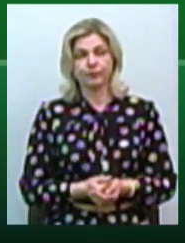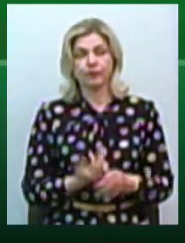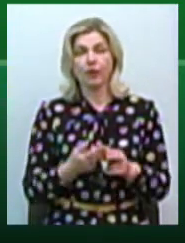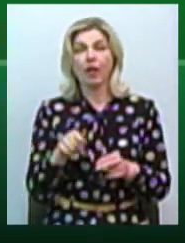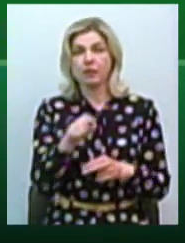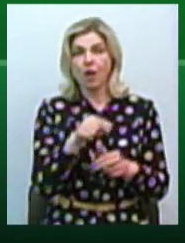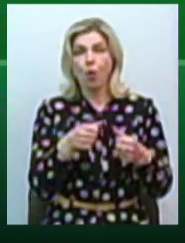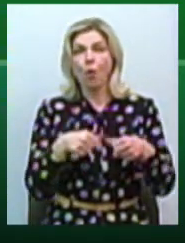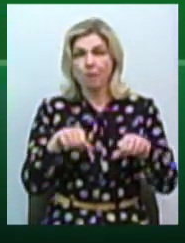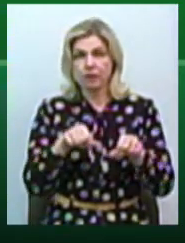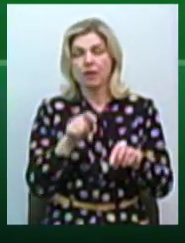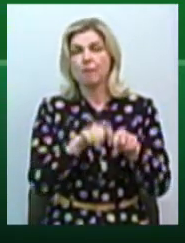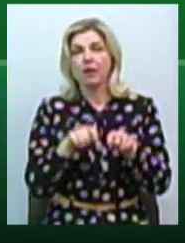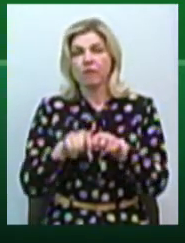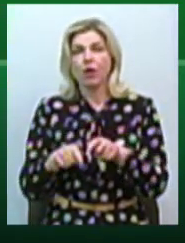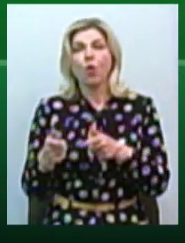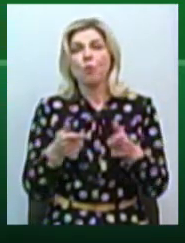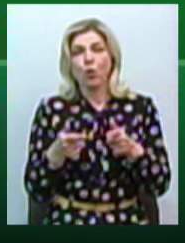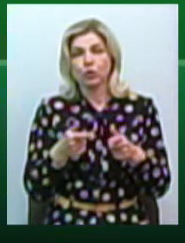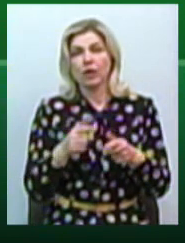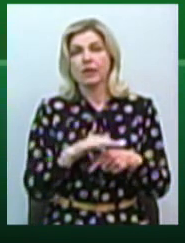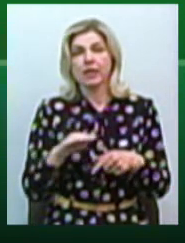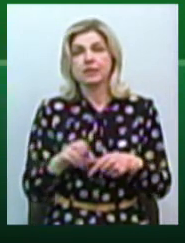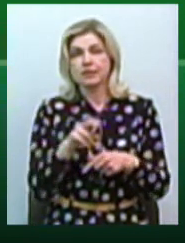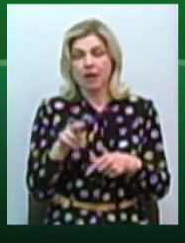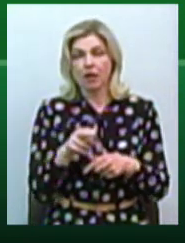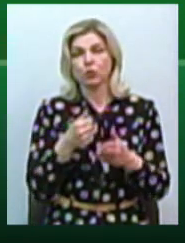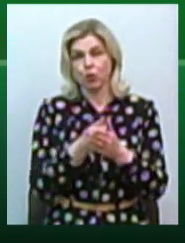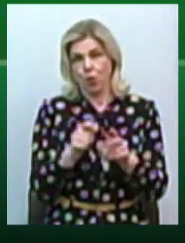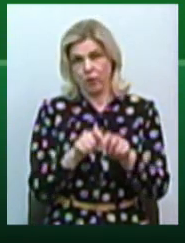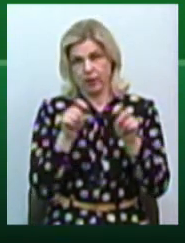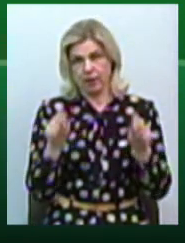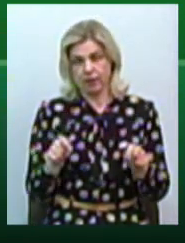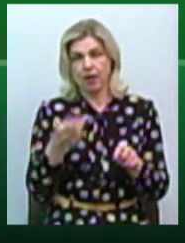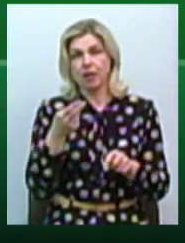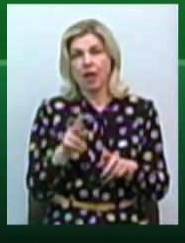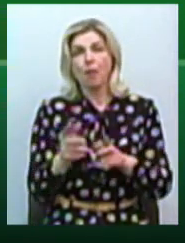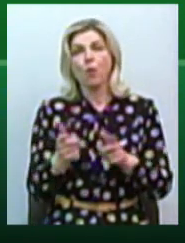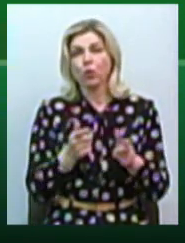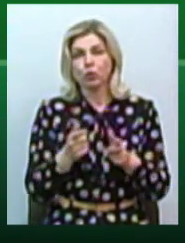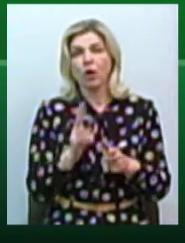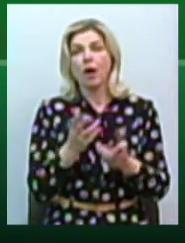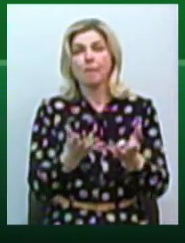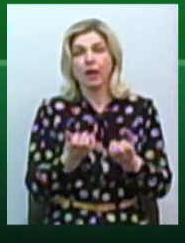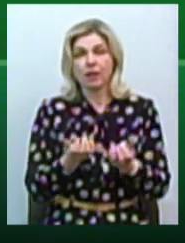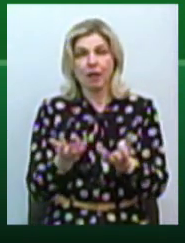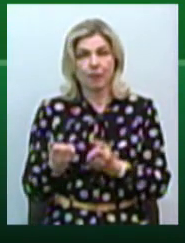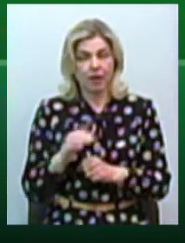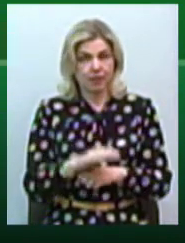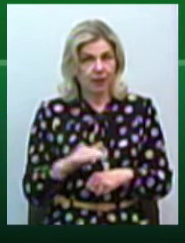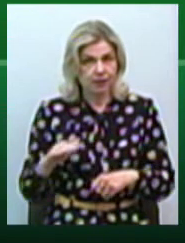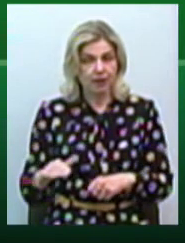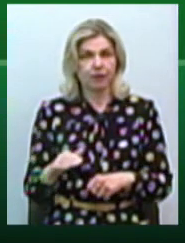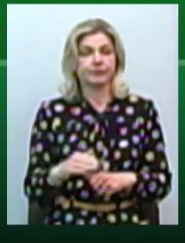комісії перевірили підготовку закладів освіти до відкриття. Для підготовки до прийняття дітей